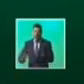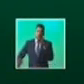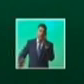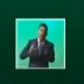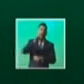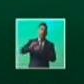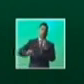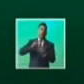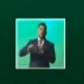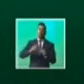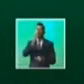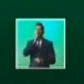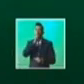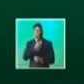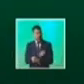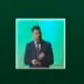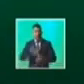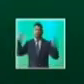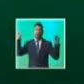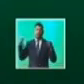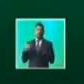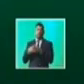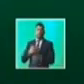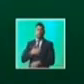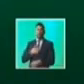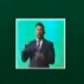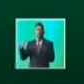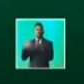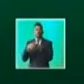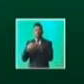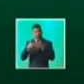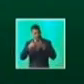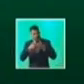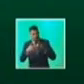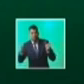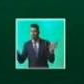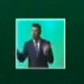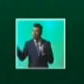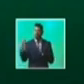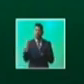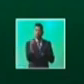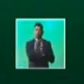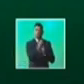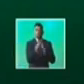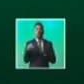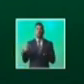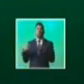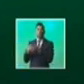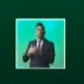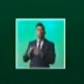πέρα το ΠΑΣΟΚ μέσα στις 3 μέρες. Δεν είναι 3, είναι 3 για κάθε κόμμα, είναι περισσότερες. Αλλά